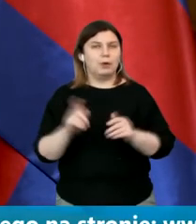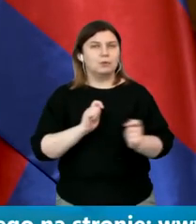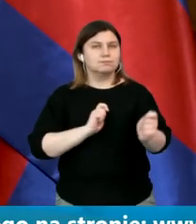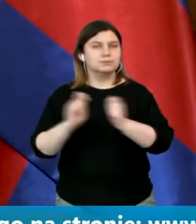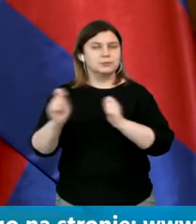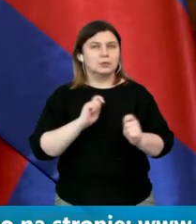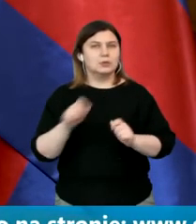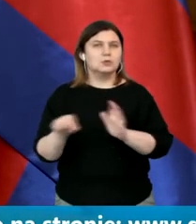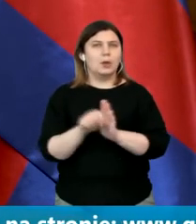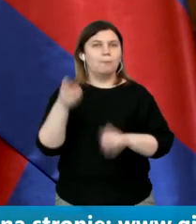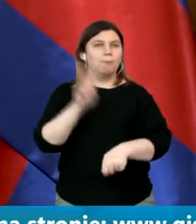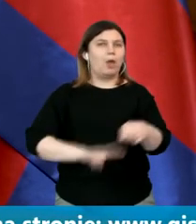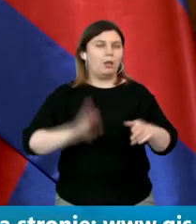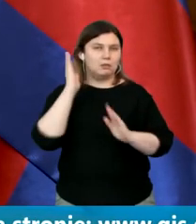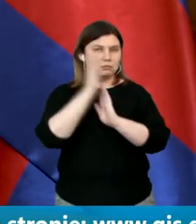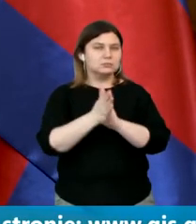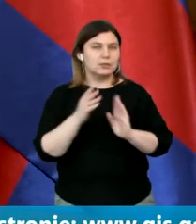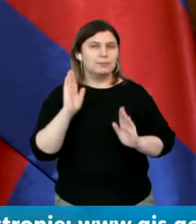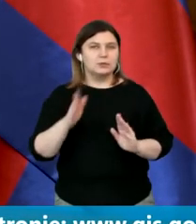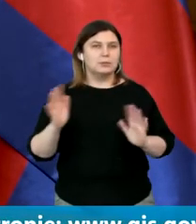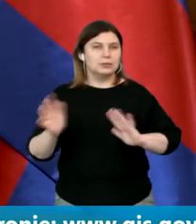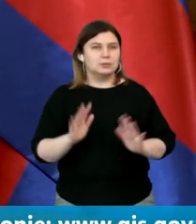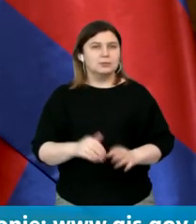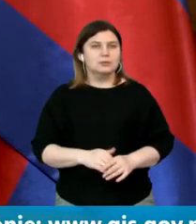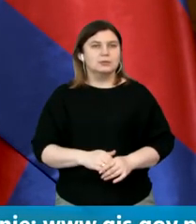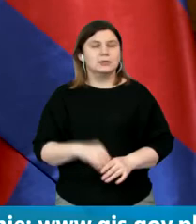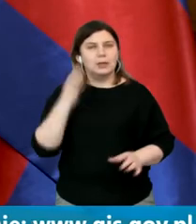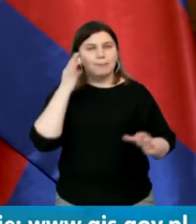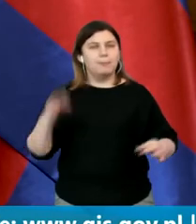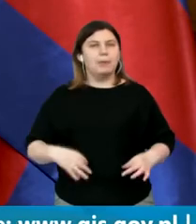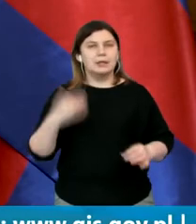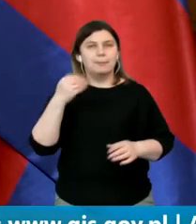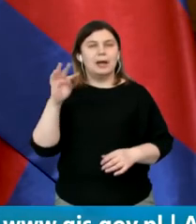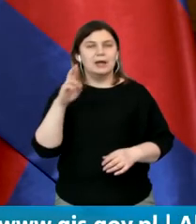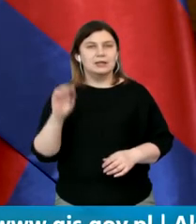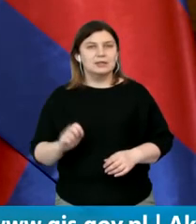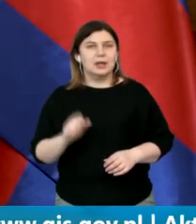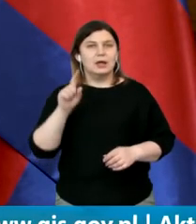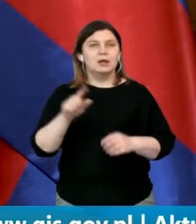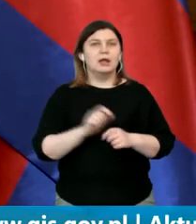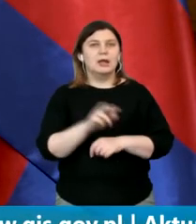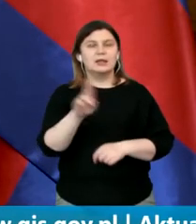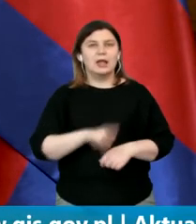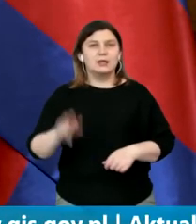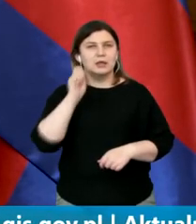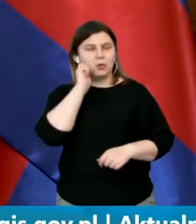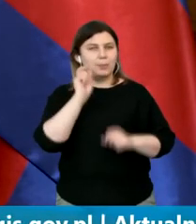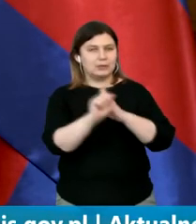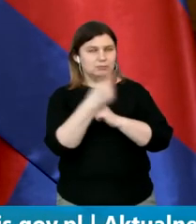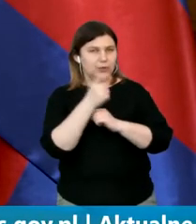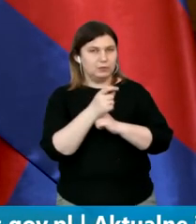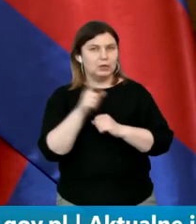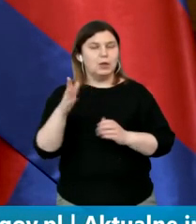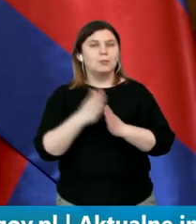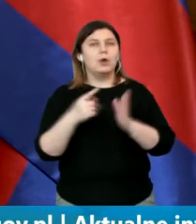w kierunku Polic, więc na pewno będziemy o to dbali. Pani Marta Szuster, w związku z wnioskiem powołania Rady Kobiet przy Prezydencie, proszę o